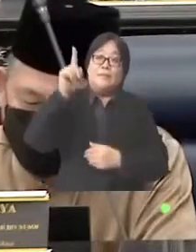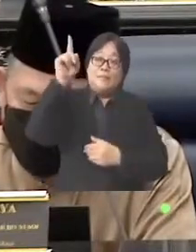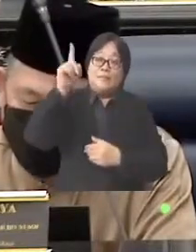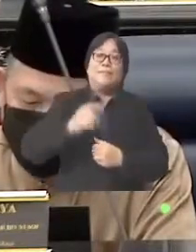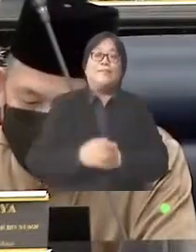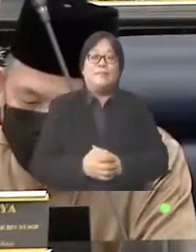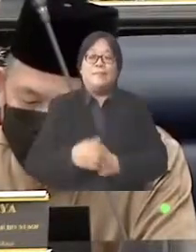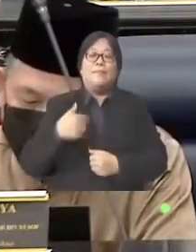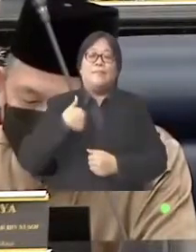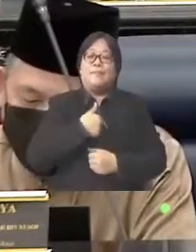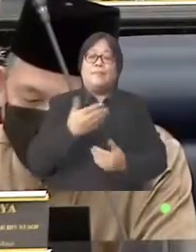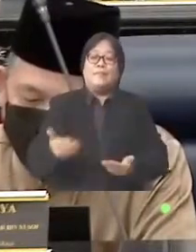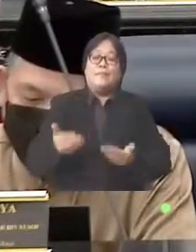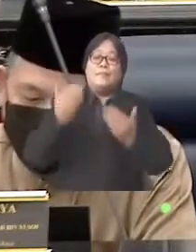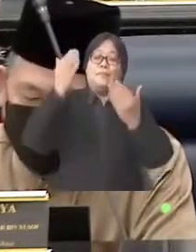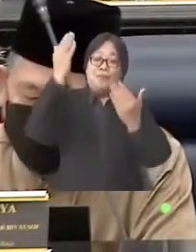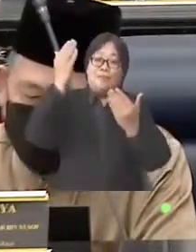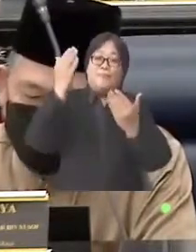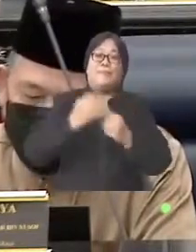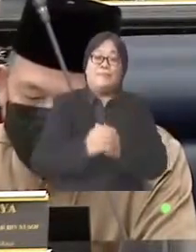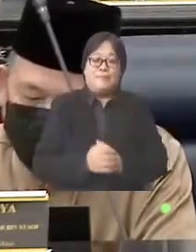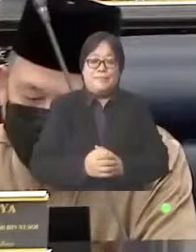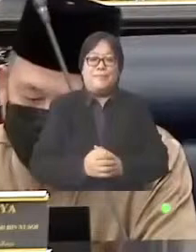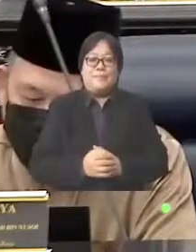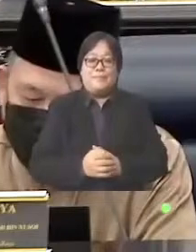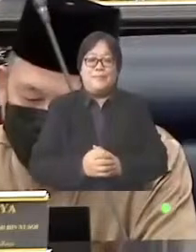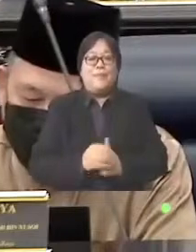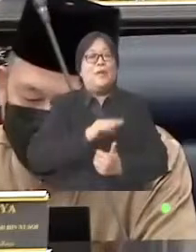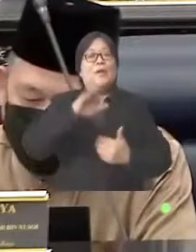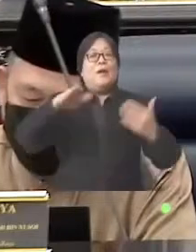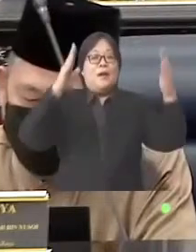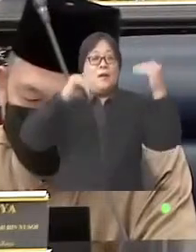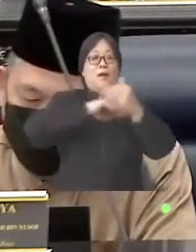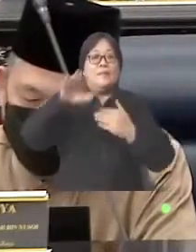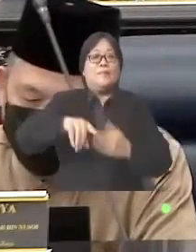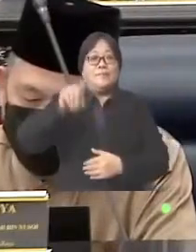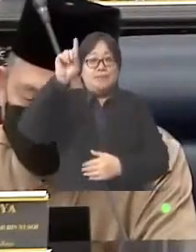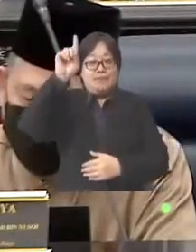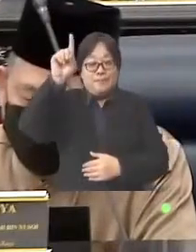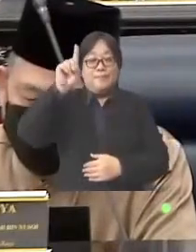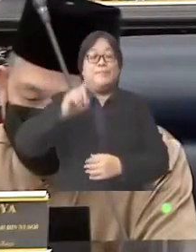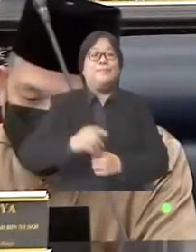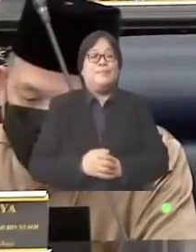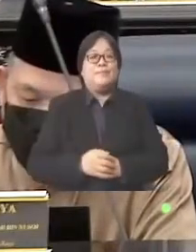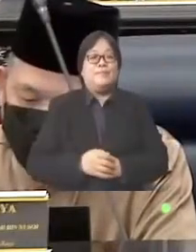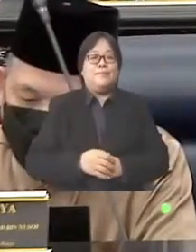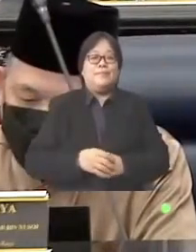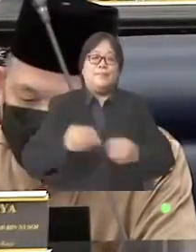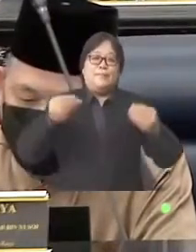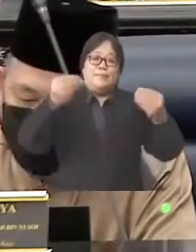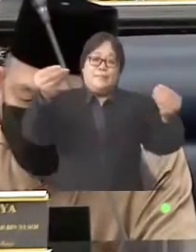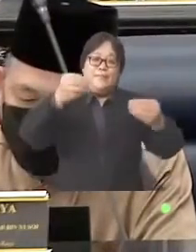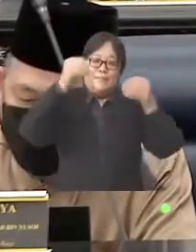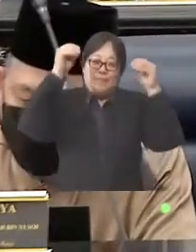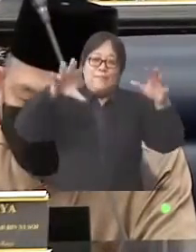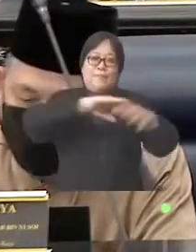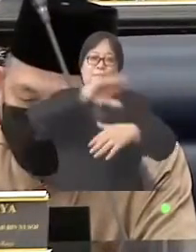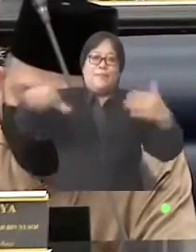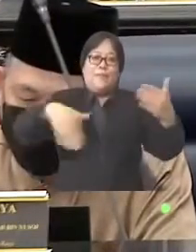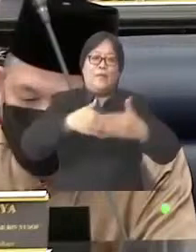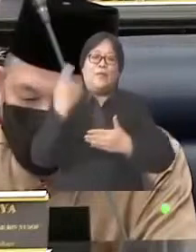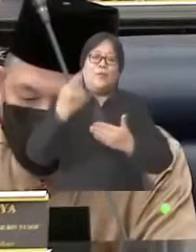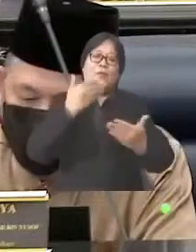mahu berserahlah kit LPG yang maha esa Semoga Allah Subhanahu Wa Ta'ala menganugerahkan bagi kita